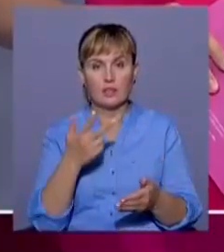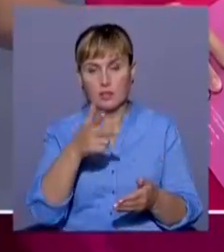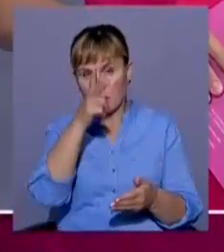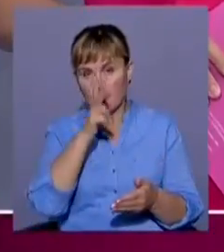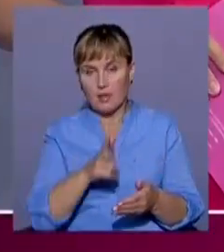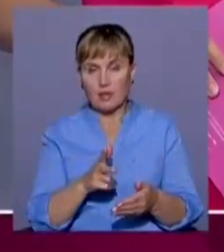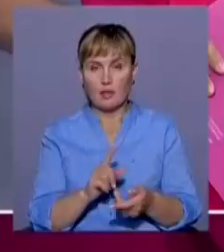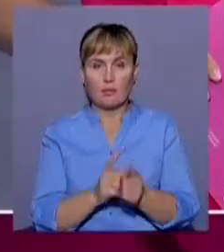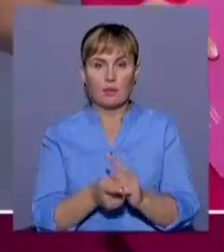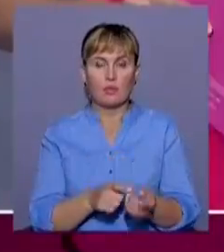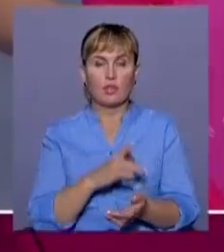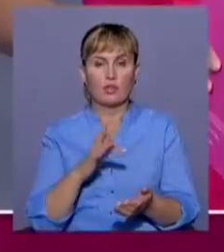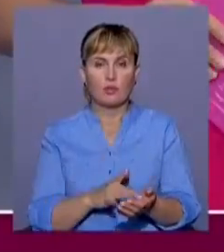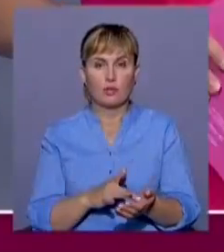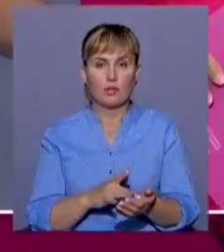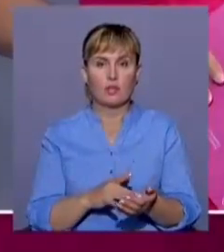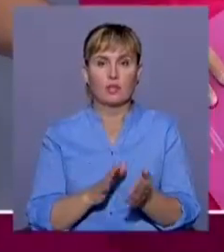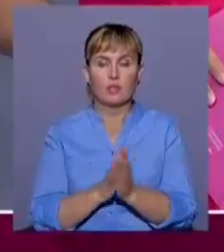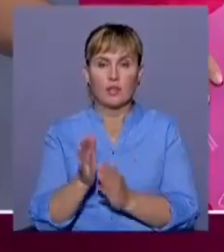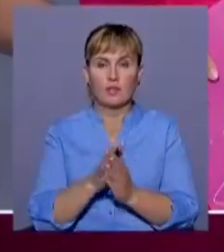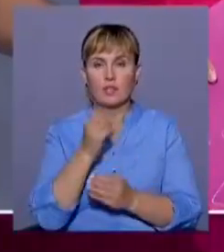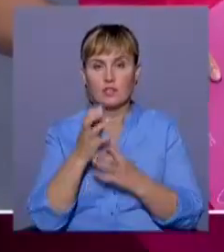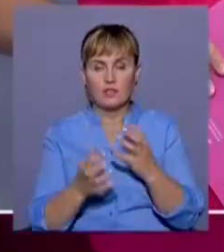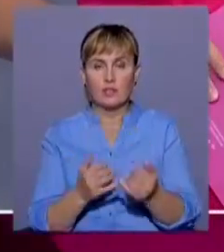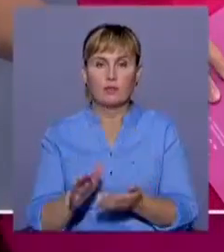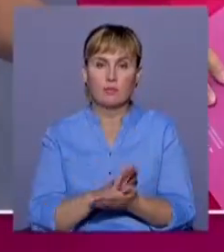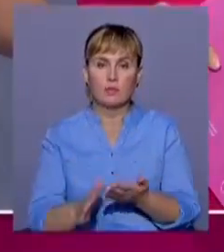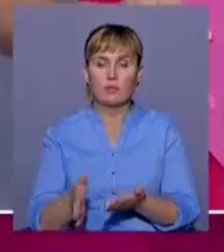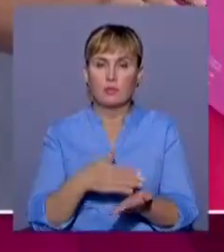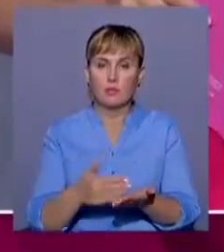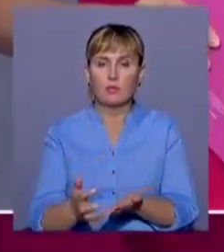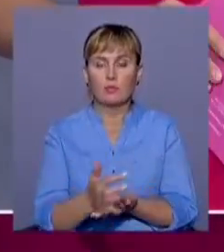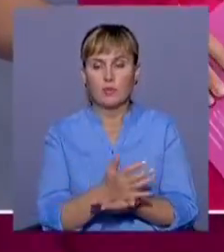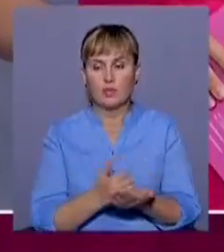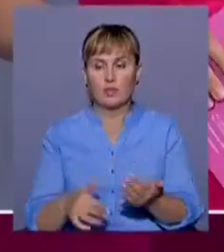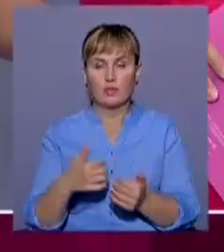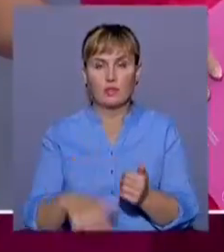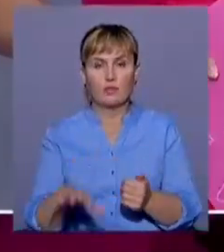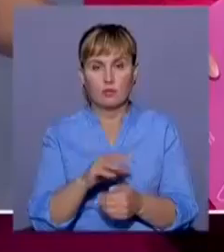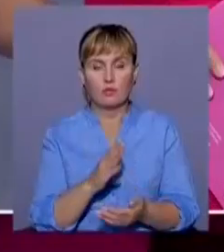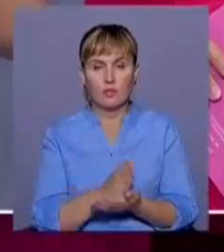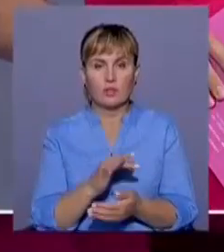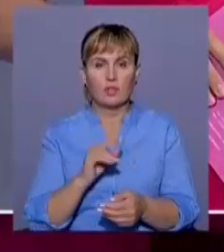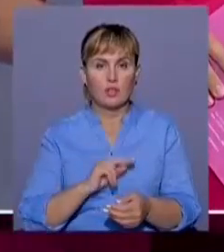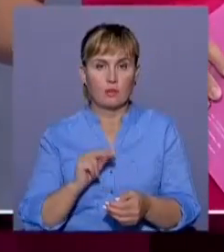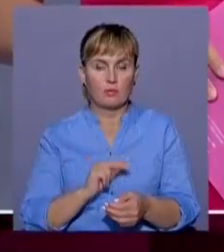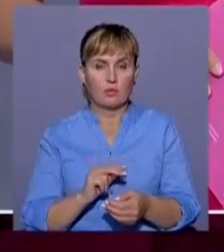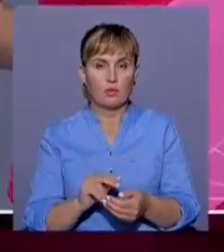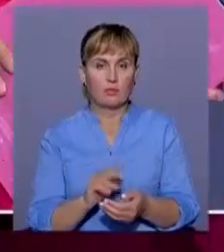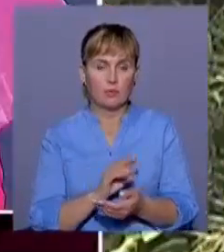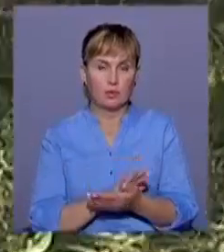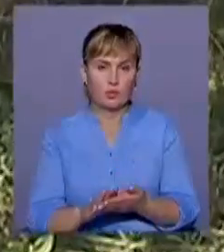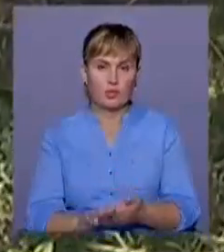3 месяца преображать город. Косить траву, сажать цветы, красить, мыть, чистить. Среди всего перечня есть и работа почище.